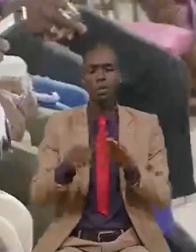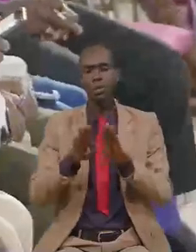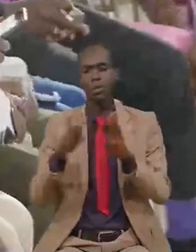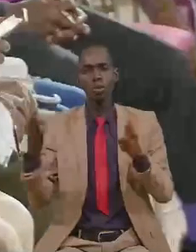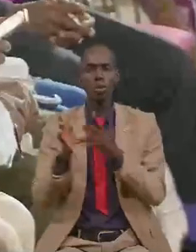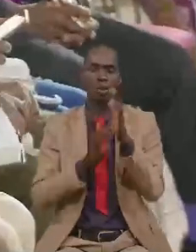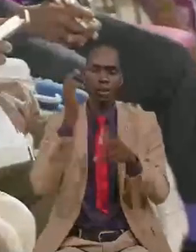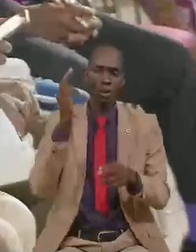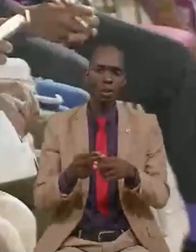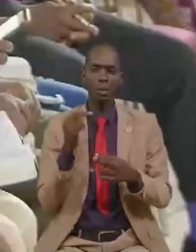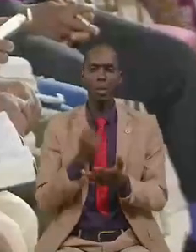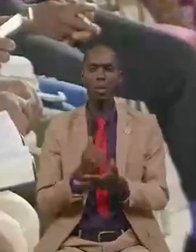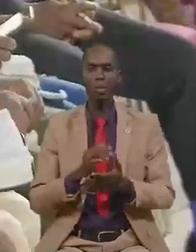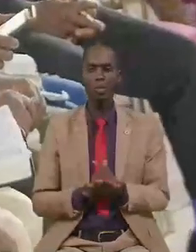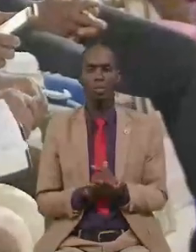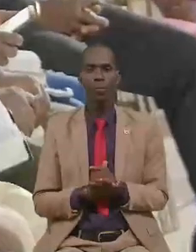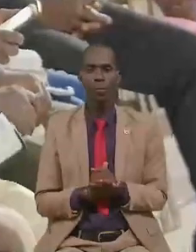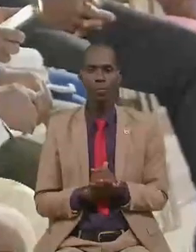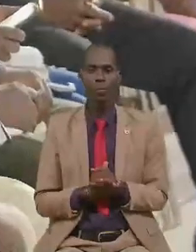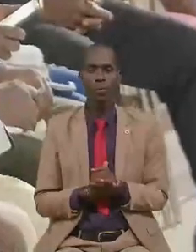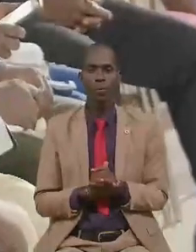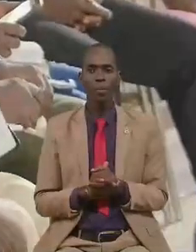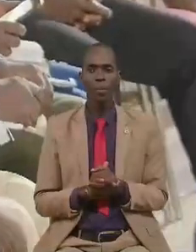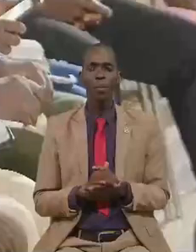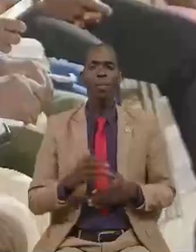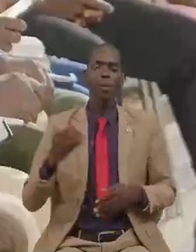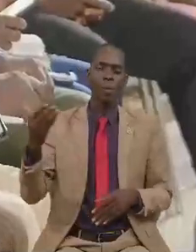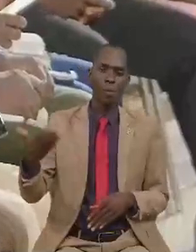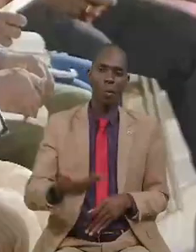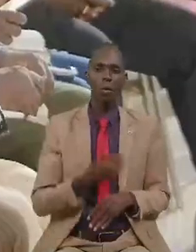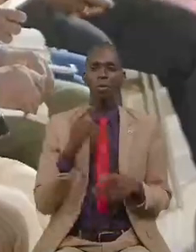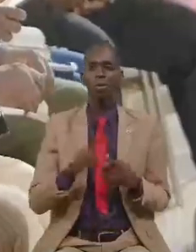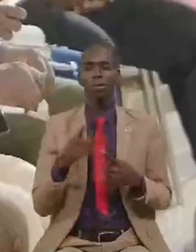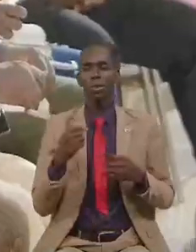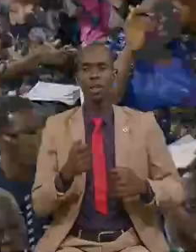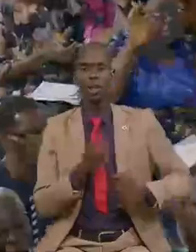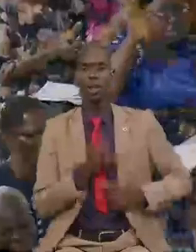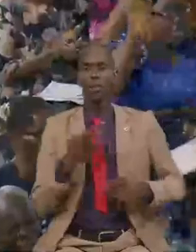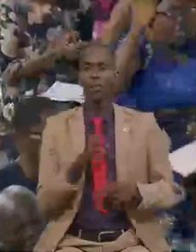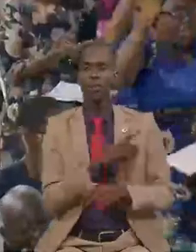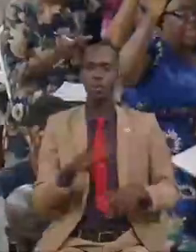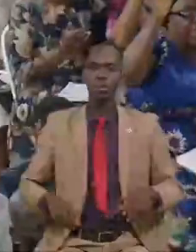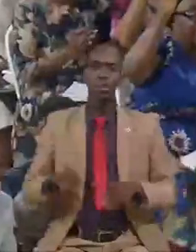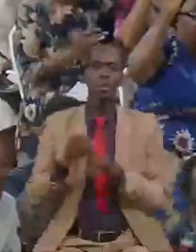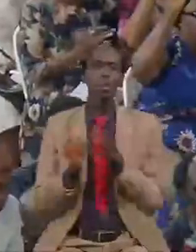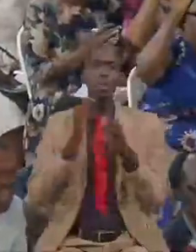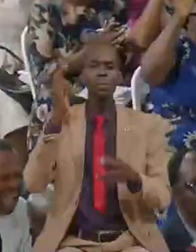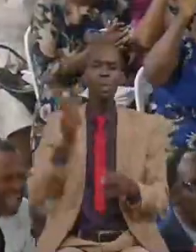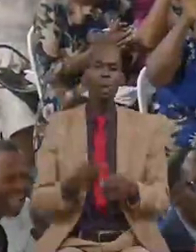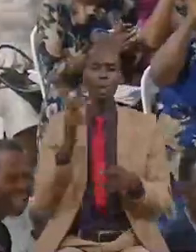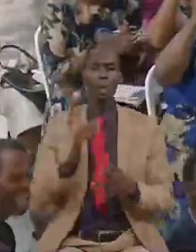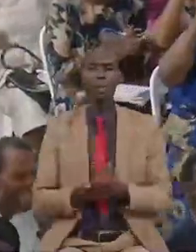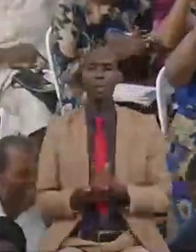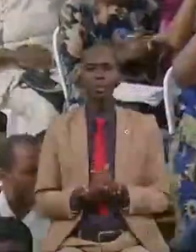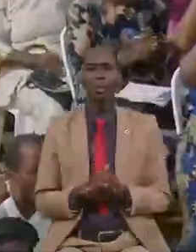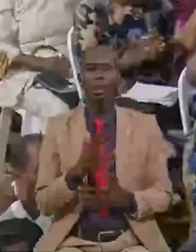Jésus. Sois le bienvenu dans l'armée du Seigneur au nom de Jésus.